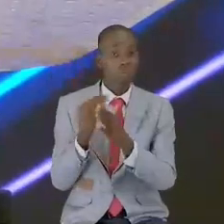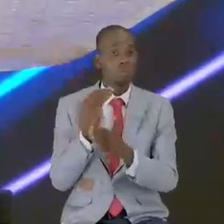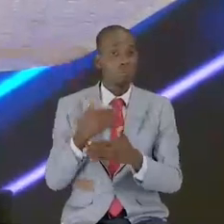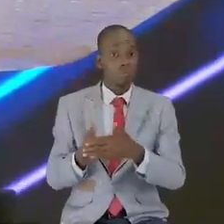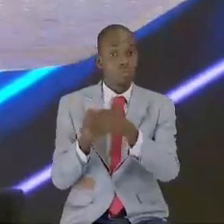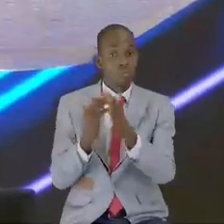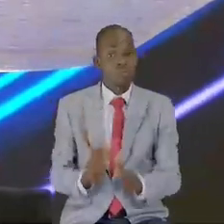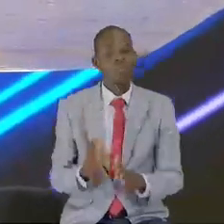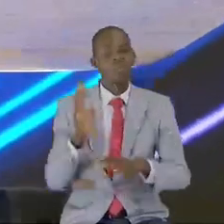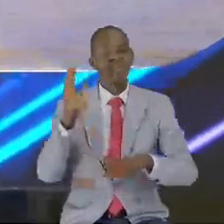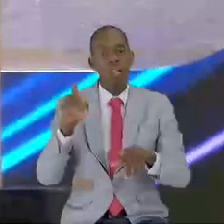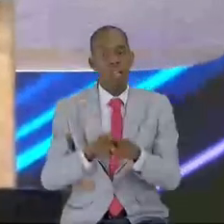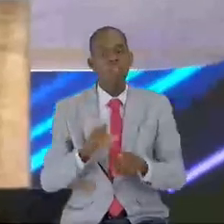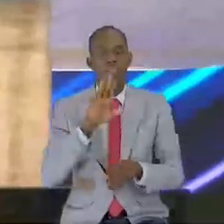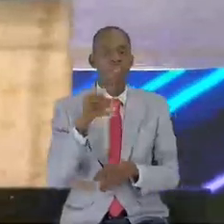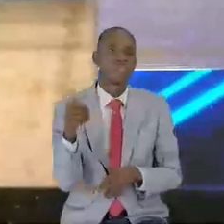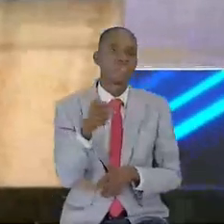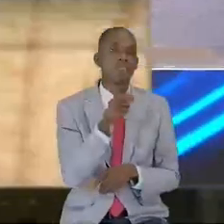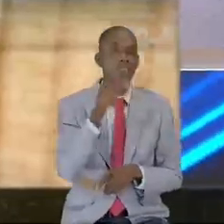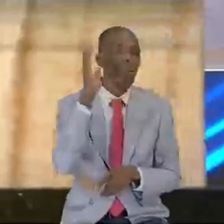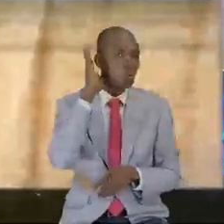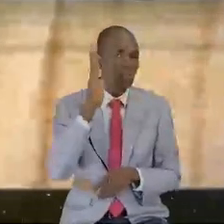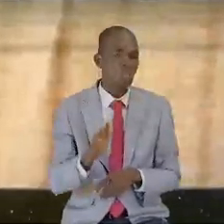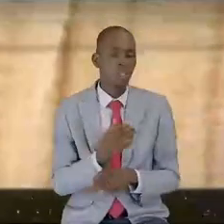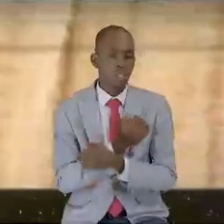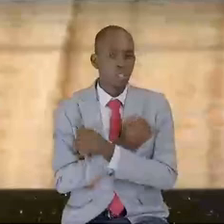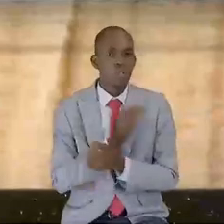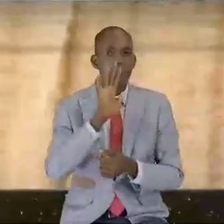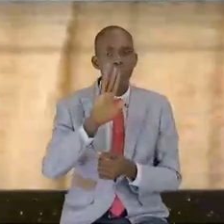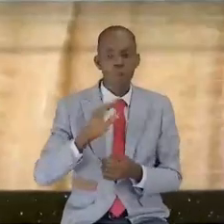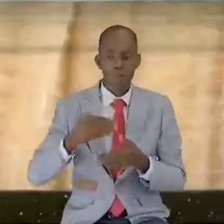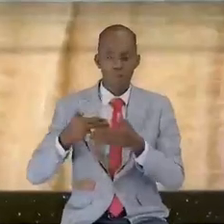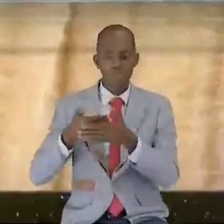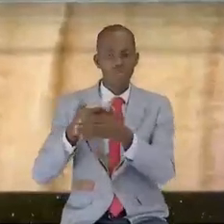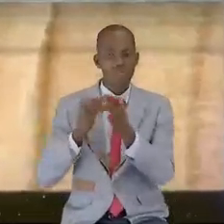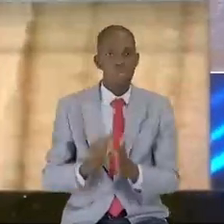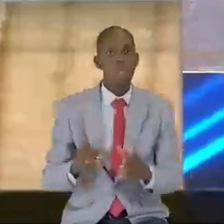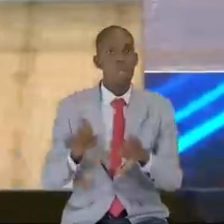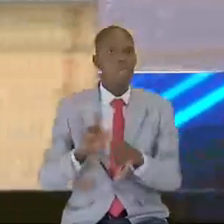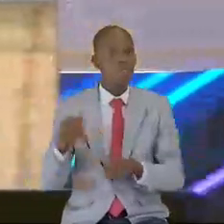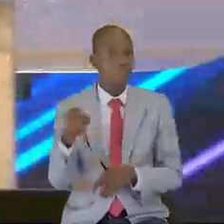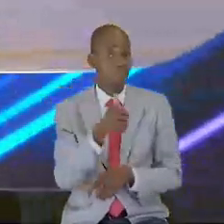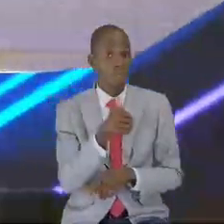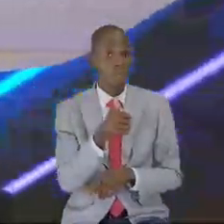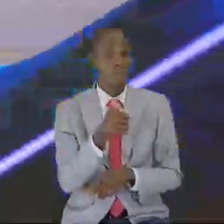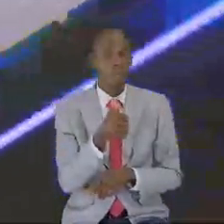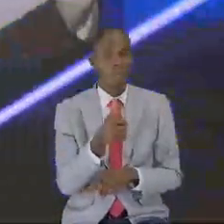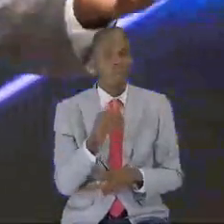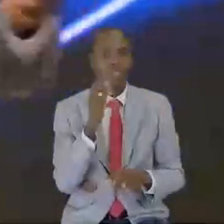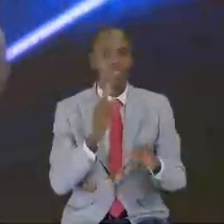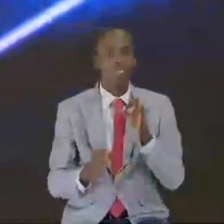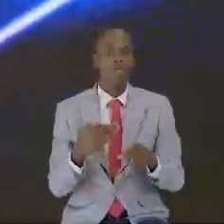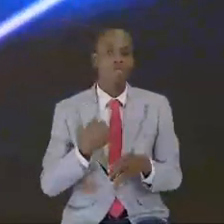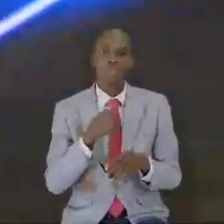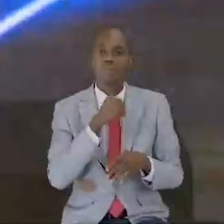Tu aimeras ton prochain comme toi-même. Et tu aimes ton prochain, tu ne vas pas commettre